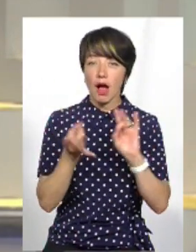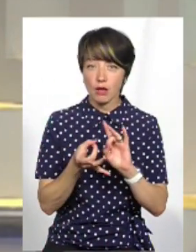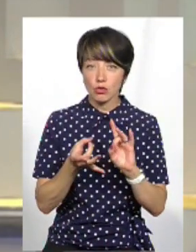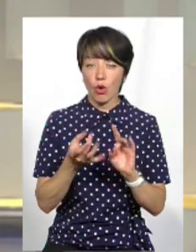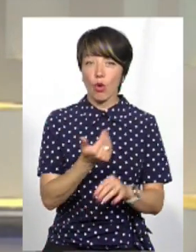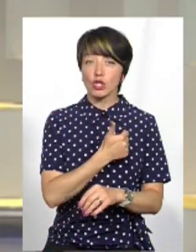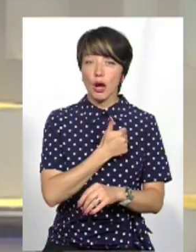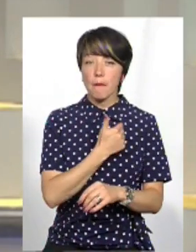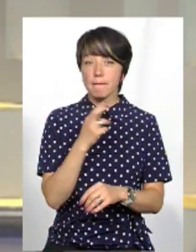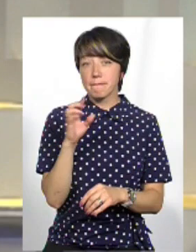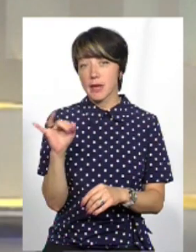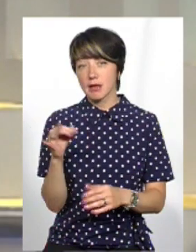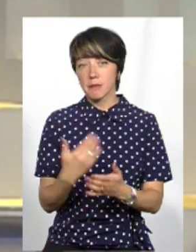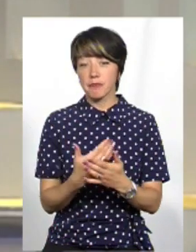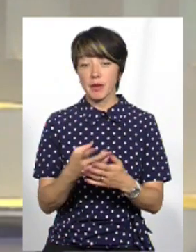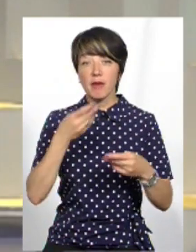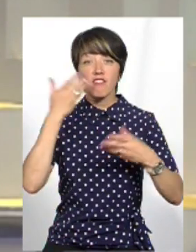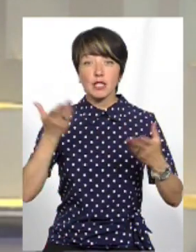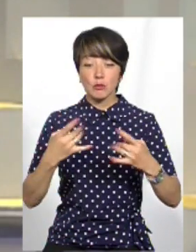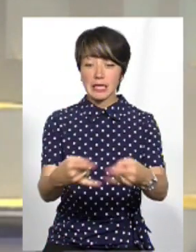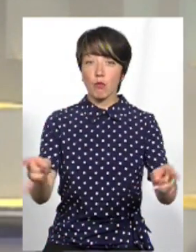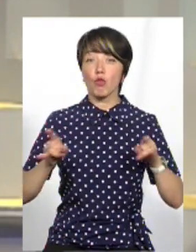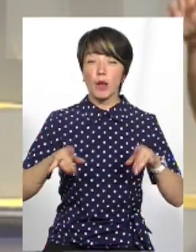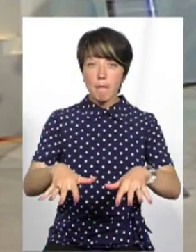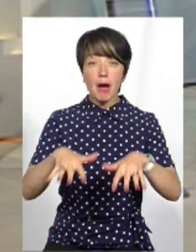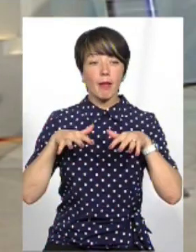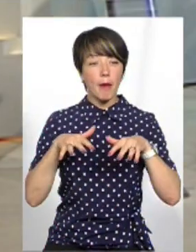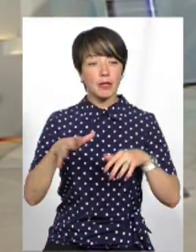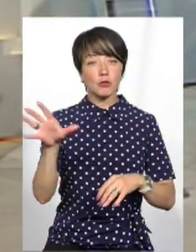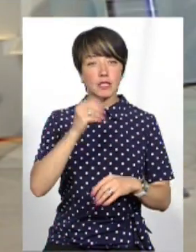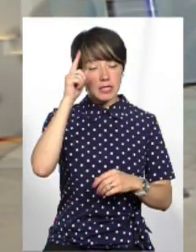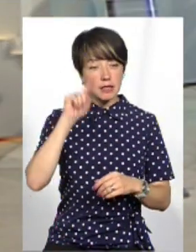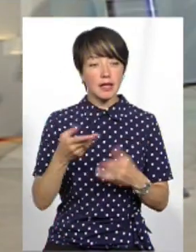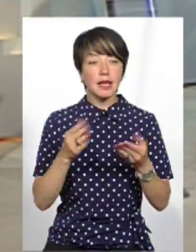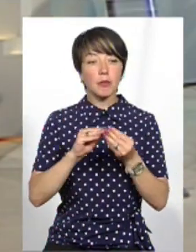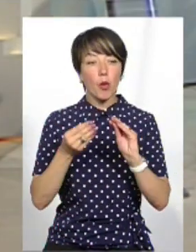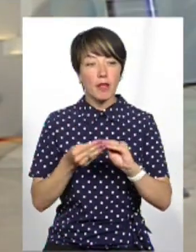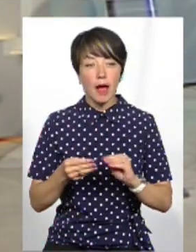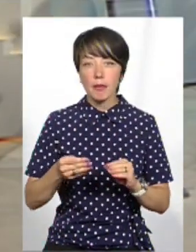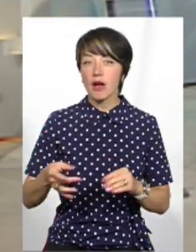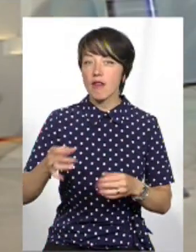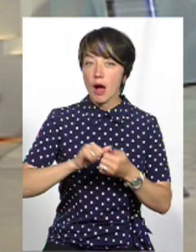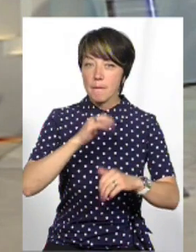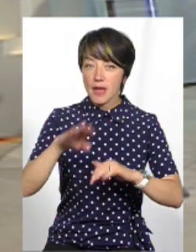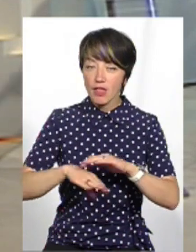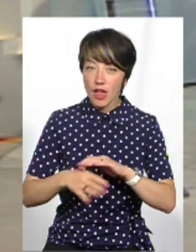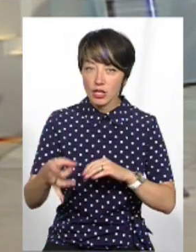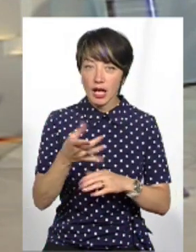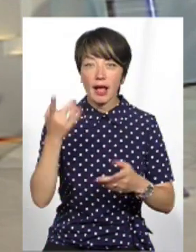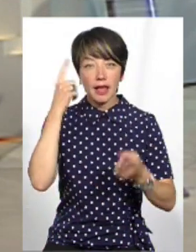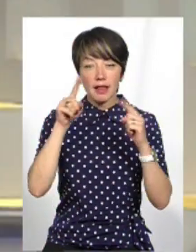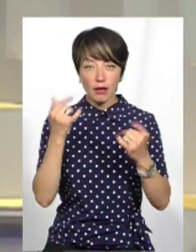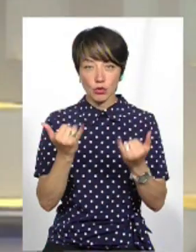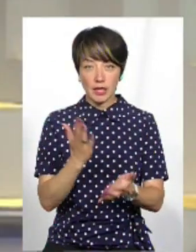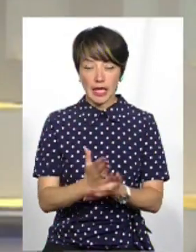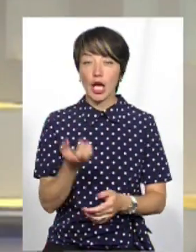дійсно, якщо треба виступу на трибуни парламента, щоб вся країна знала, які дійсно проблеми сьогодні є на Кам'янеччині, що турбує кам'янчан, або які ідеї